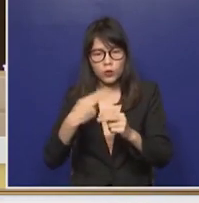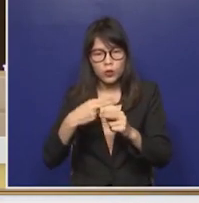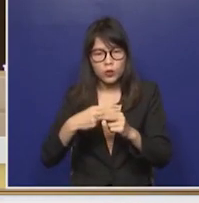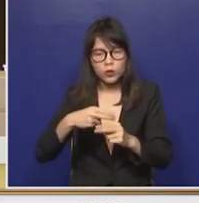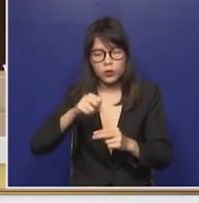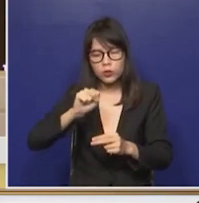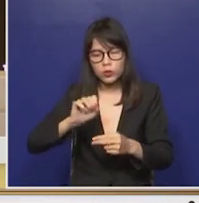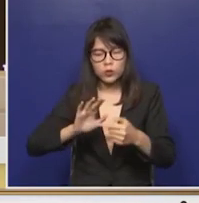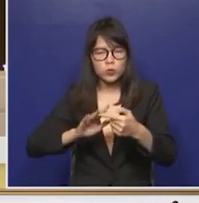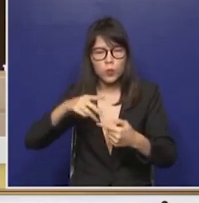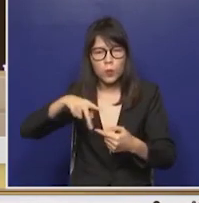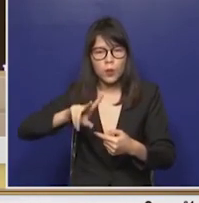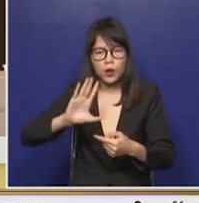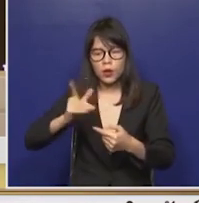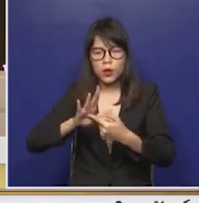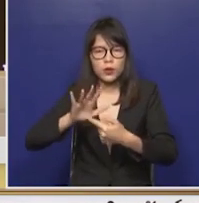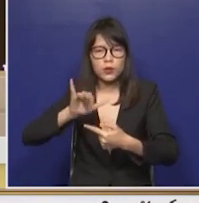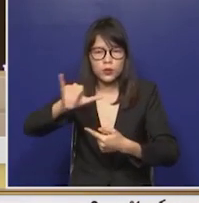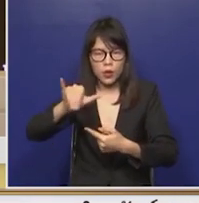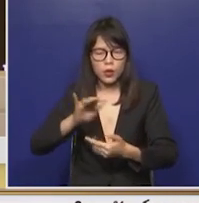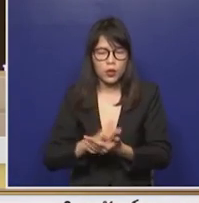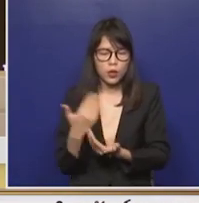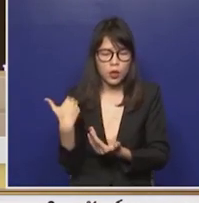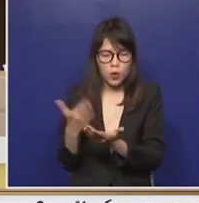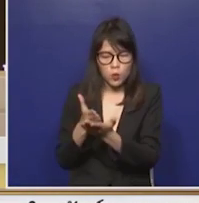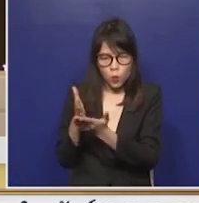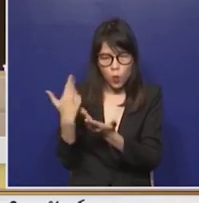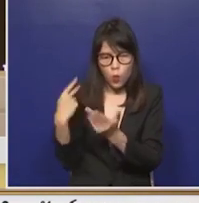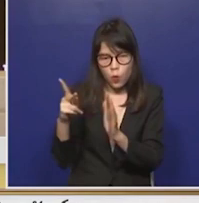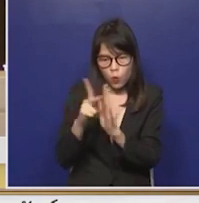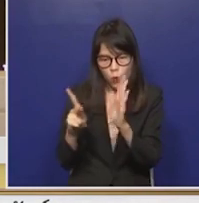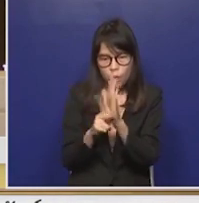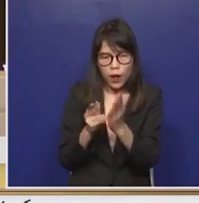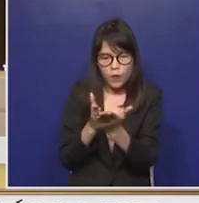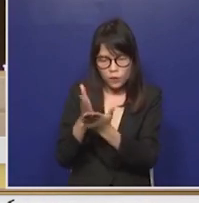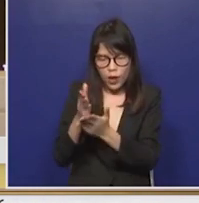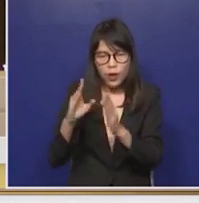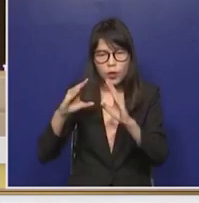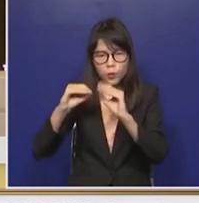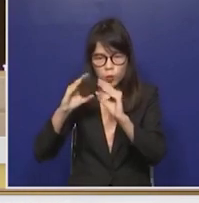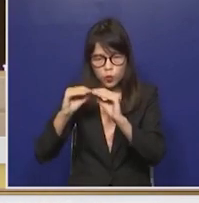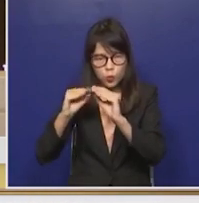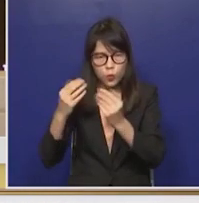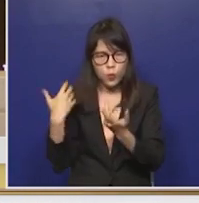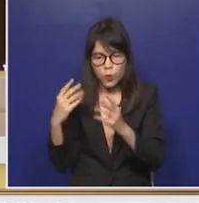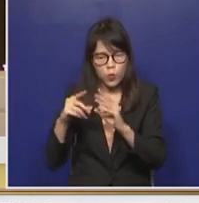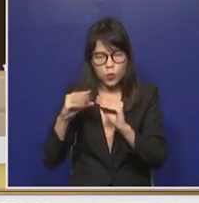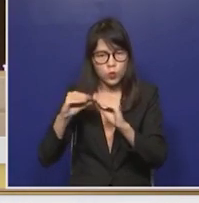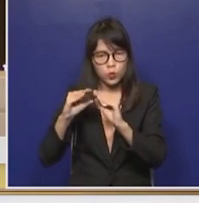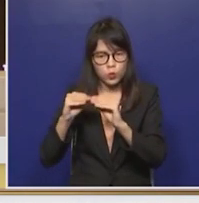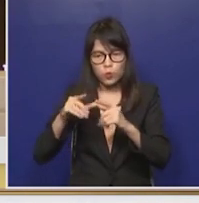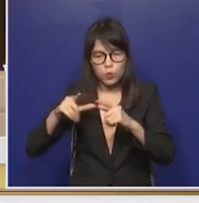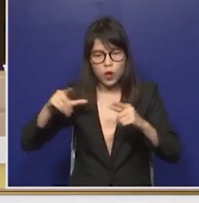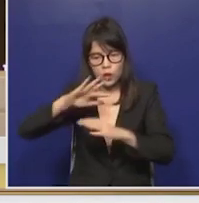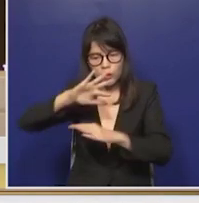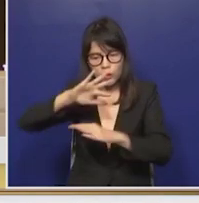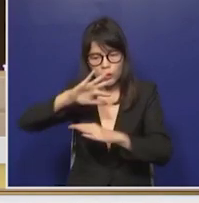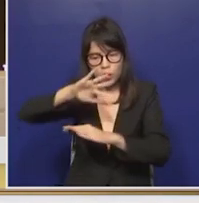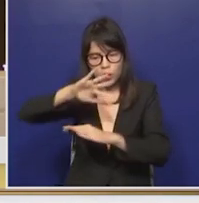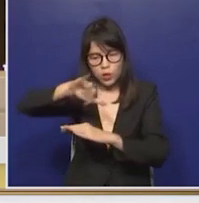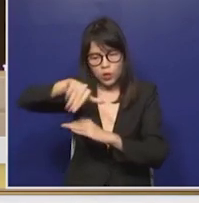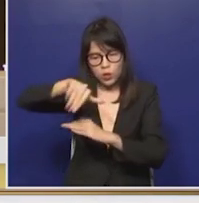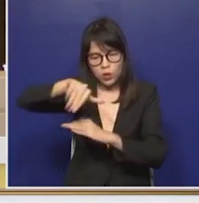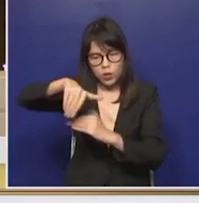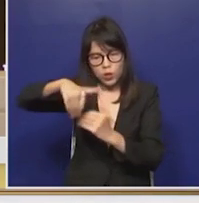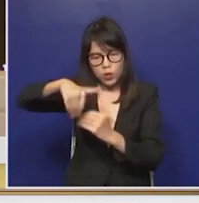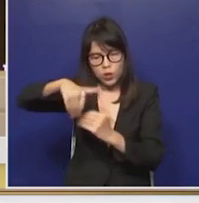ได้มีการประชุมฝ่ายกฎหมายของสภาเป็นประชุมใหญ่เลยนะครับทั้งหมดมีความเห็นเป็นสอง